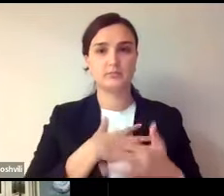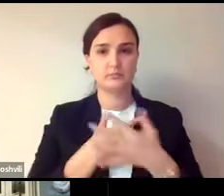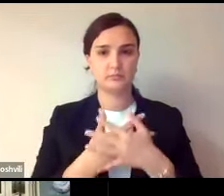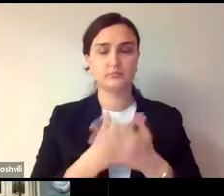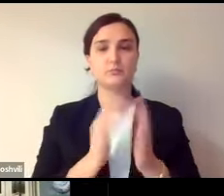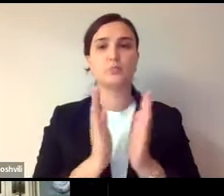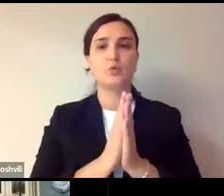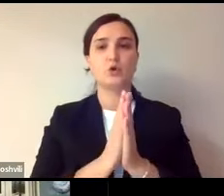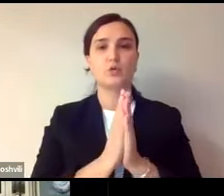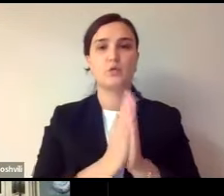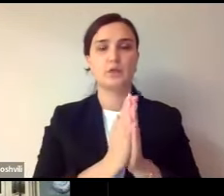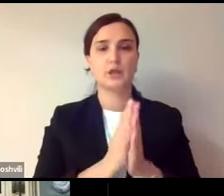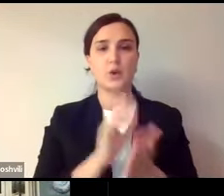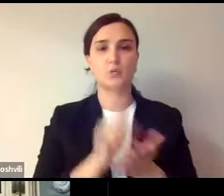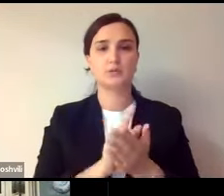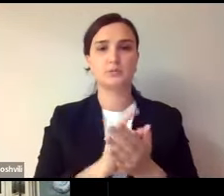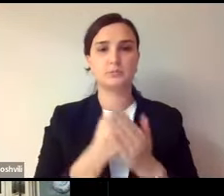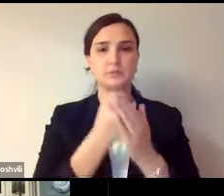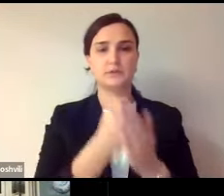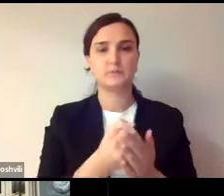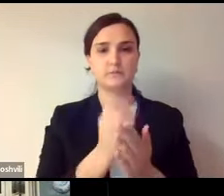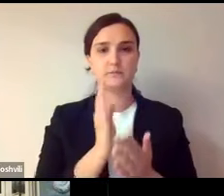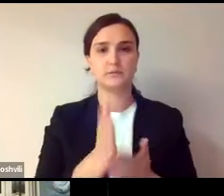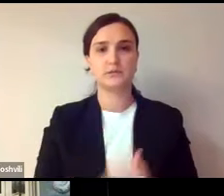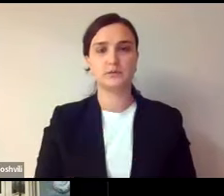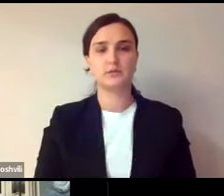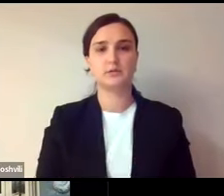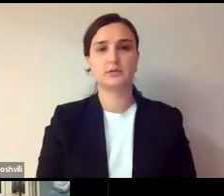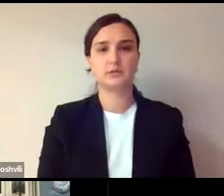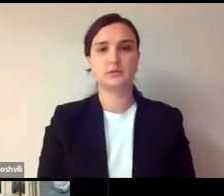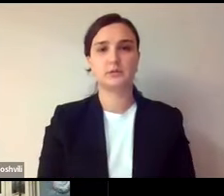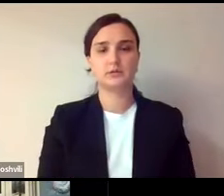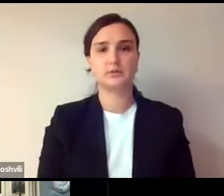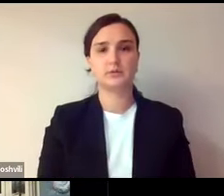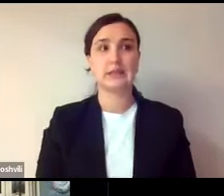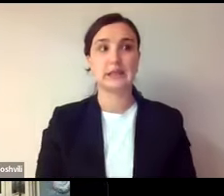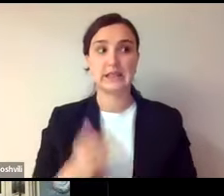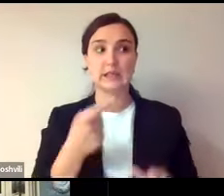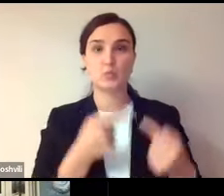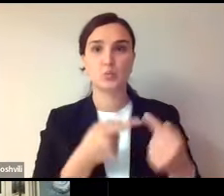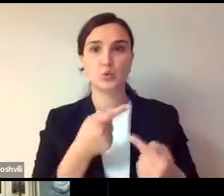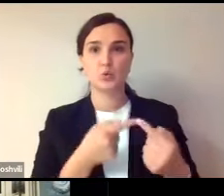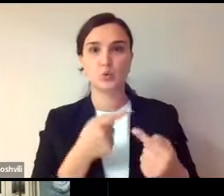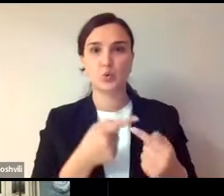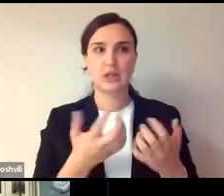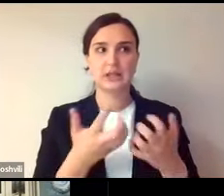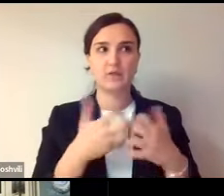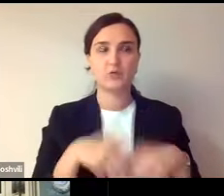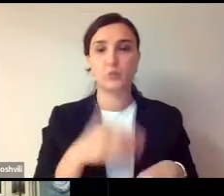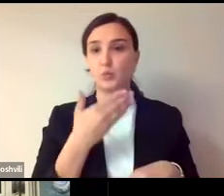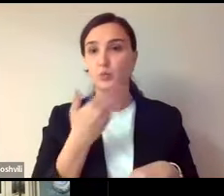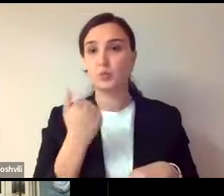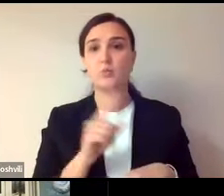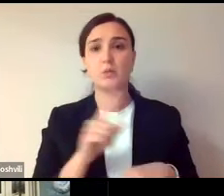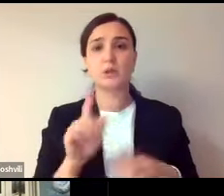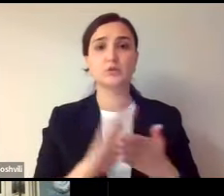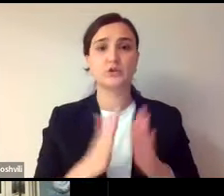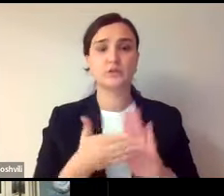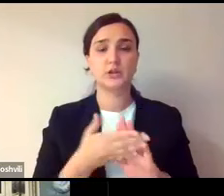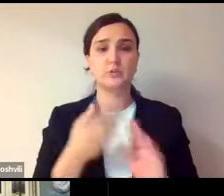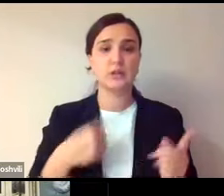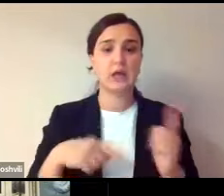მიაღწევთ. მართალია ეს არის გარკვეული ბრძოლა და ავტომატურ რეჟიმში არ ხდება, თუმცა შევთანხმდეთ იმაზე, რომ ადამიანის